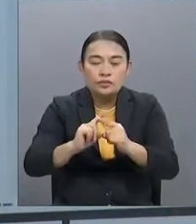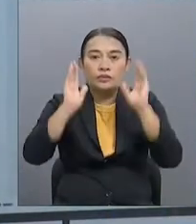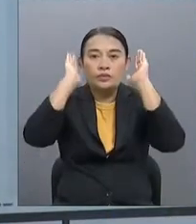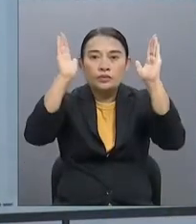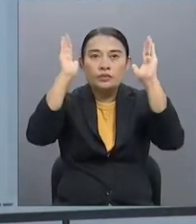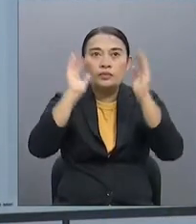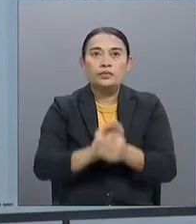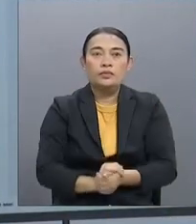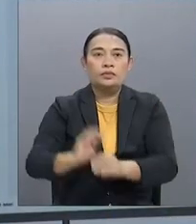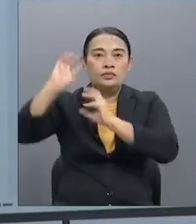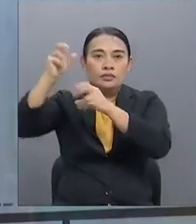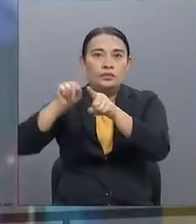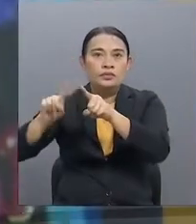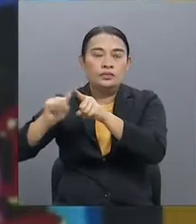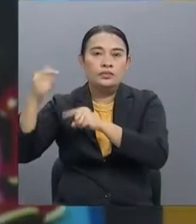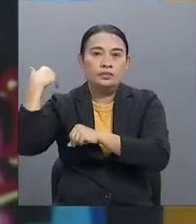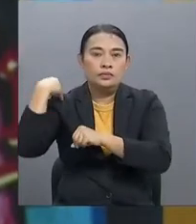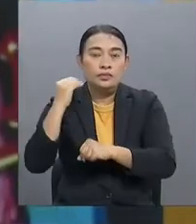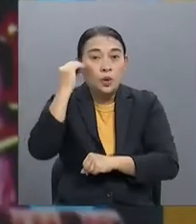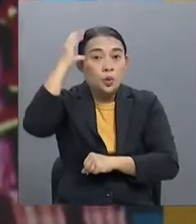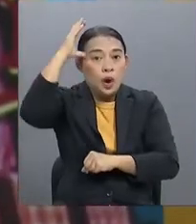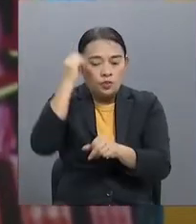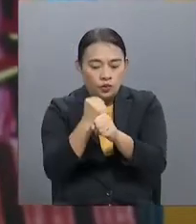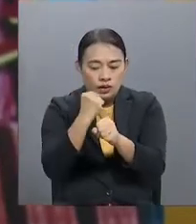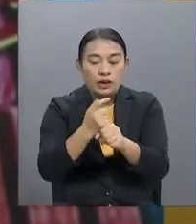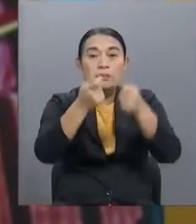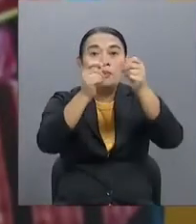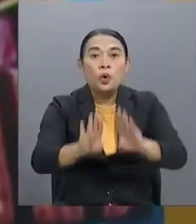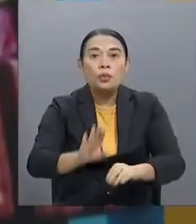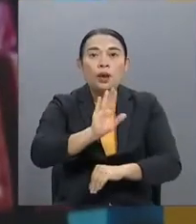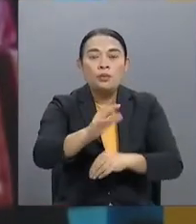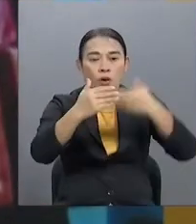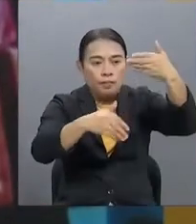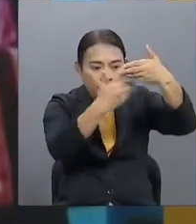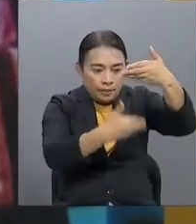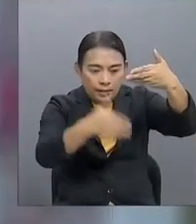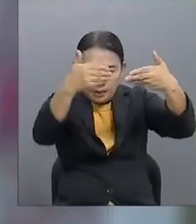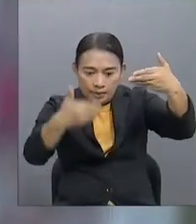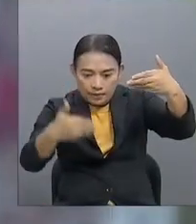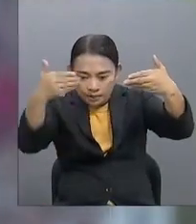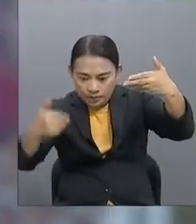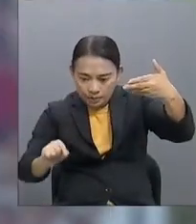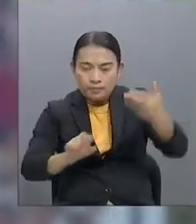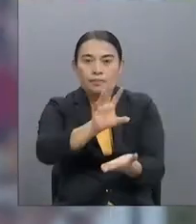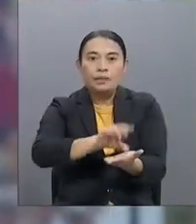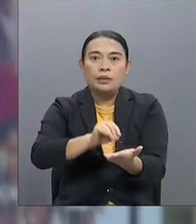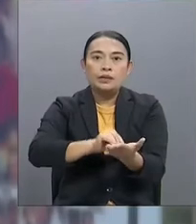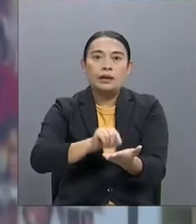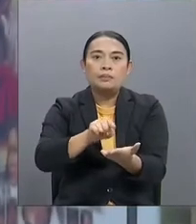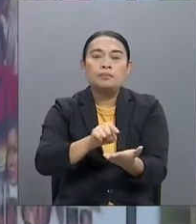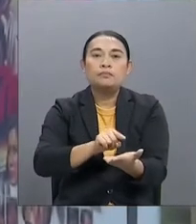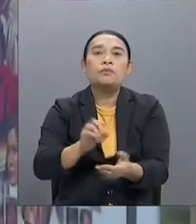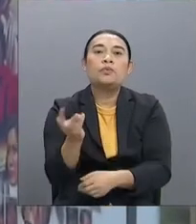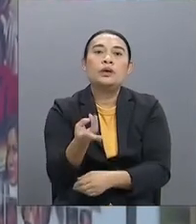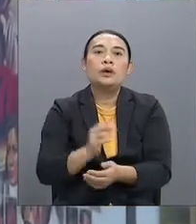ใบปิดภาพยนตร์ซึ่งองค์ความรู้จากการออกแบบชิ้นงานแต่ละชิ้นยังมีการเก็บบันทึกน้อยมากขณะที่ศิลปินนักออกแบบ